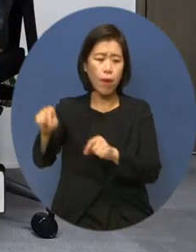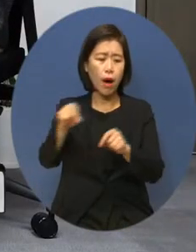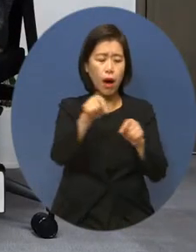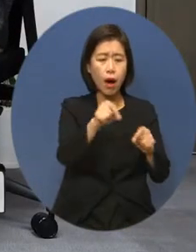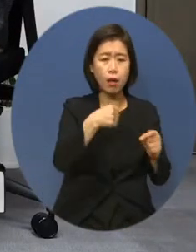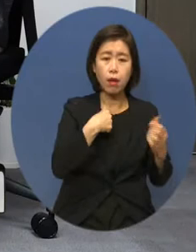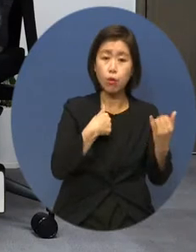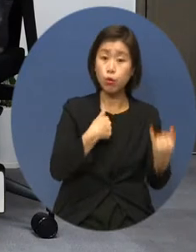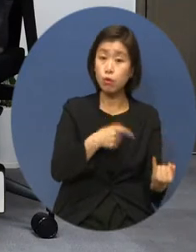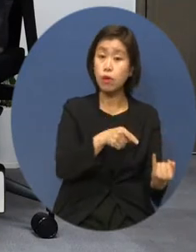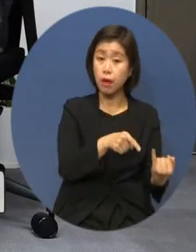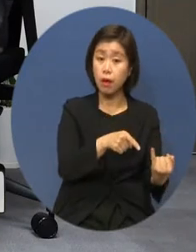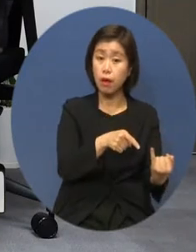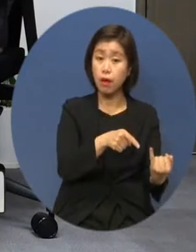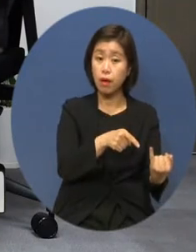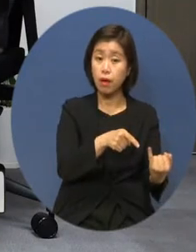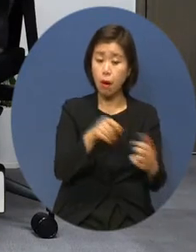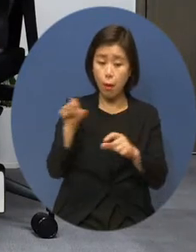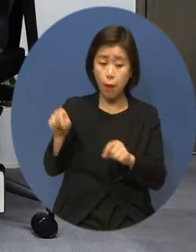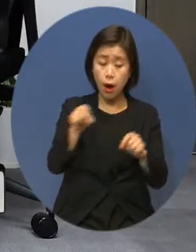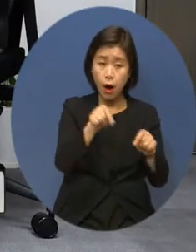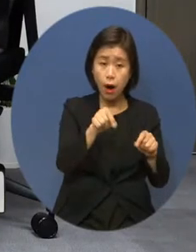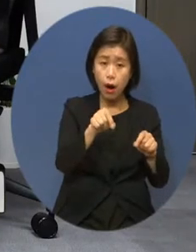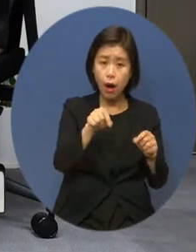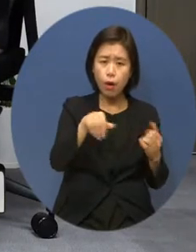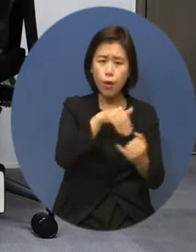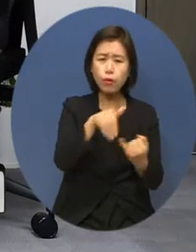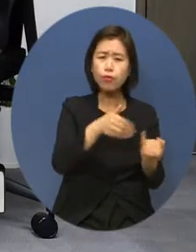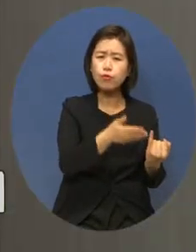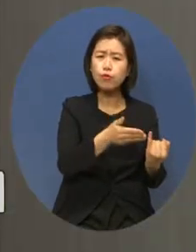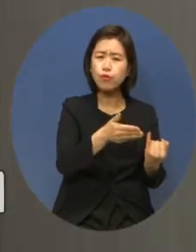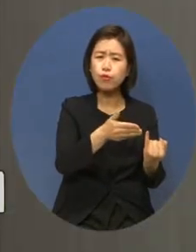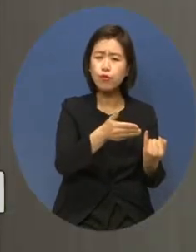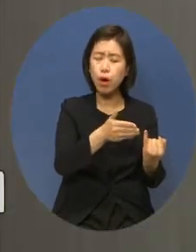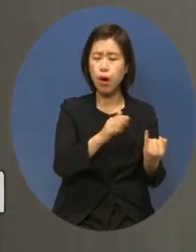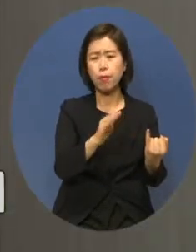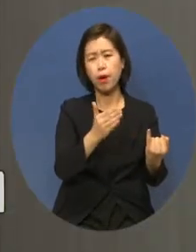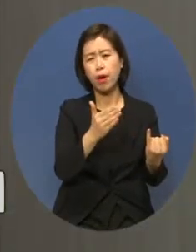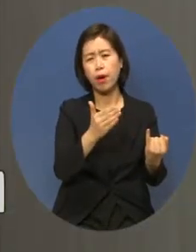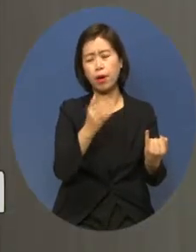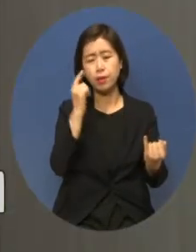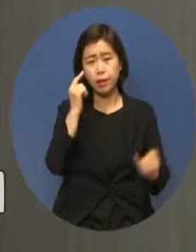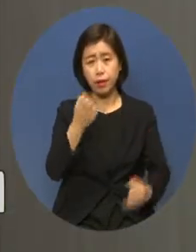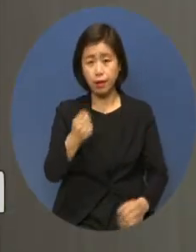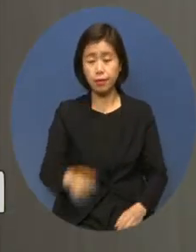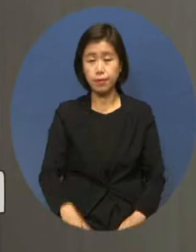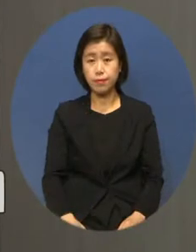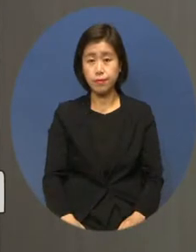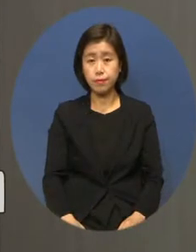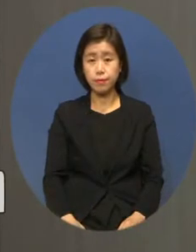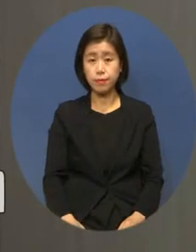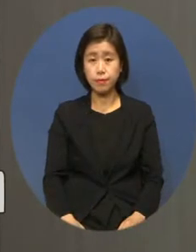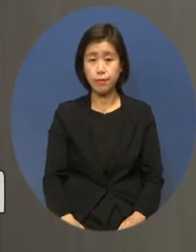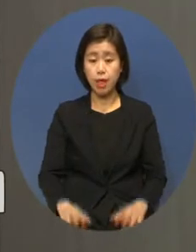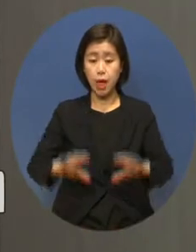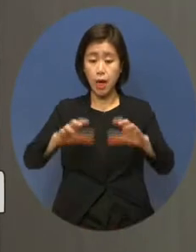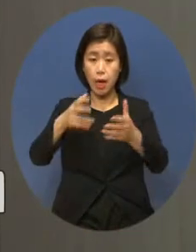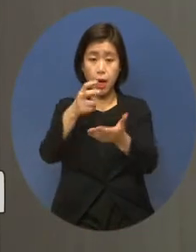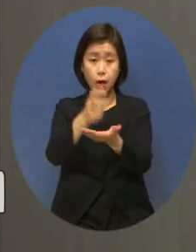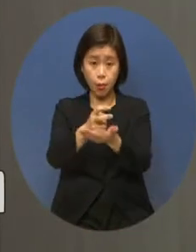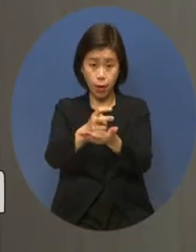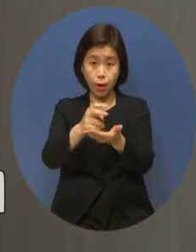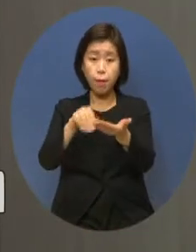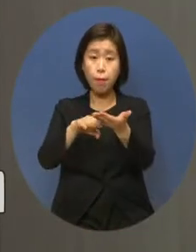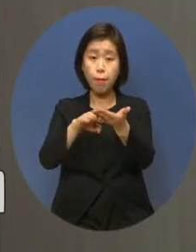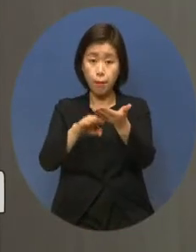돼? 이게 사실은 우리가 놓치고 있는 질문인 거죠. 우리가 정말로 같은 어떤 헌법 아래에 평등하고